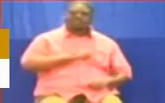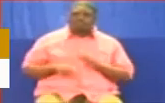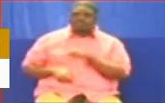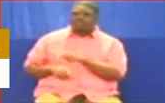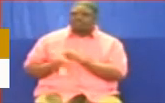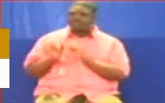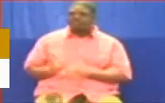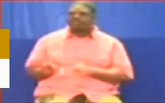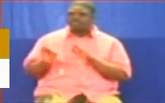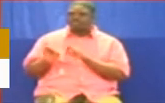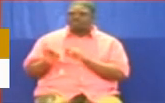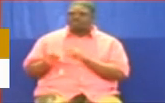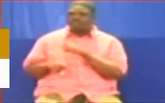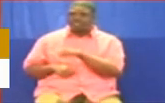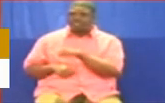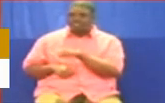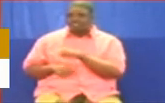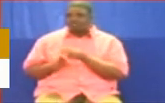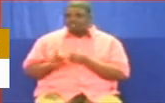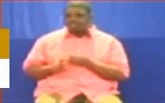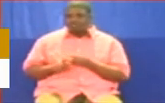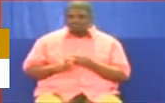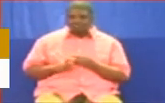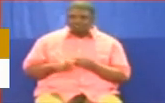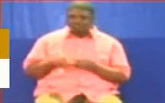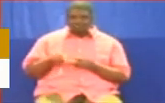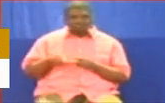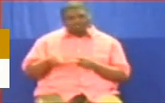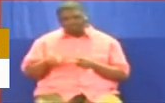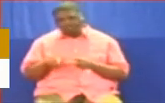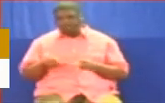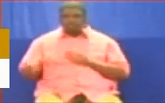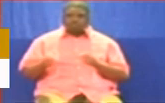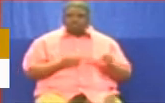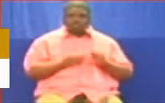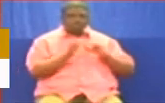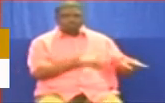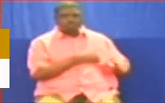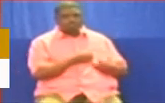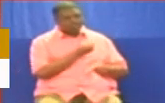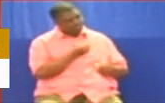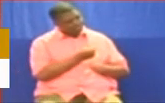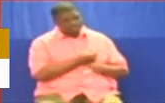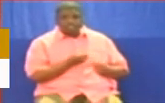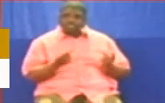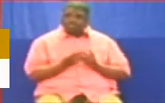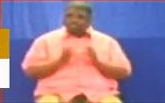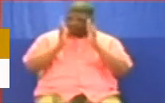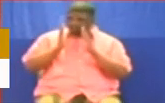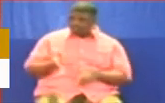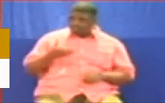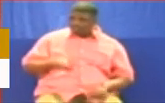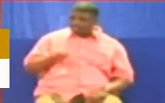vyema standards zikishakuwa set, wale watendaji waachiwe wafanye kazi kama ambavyo mheshimiwa waziri mwenye